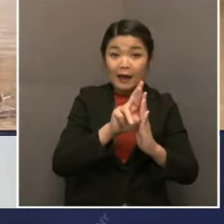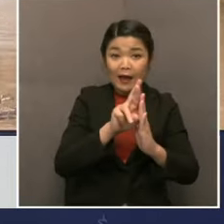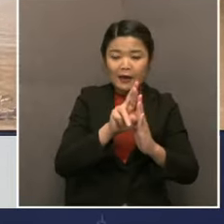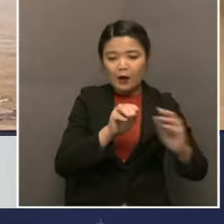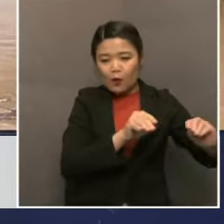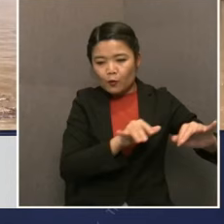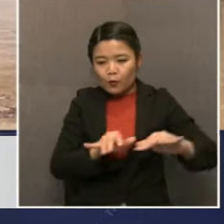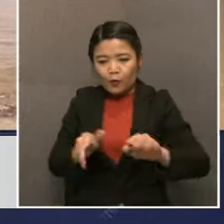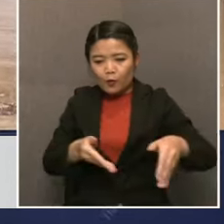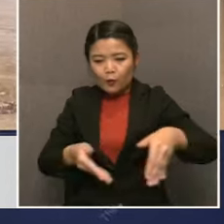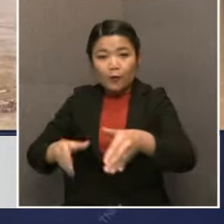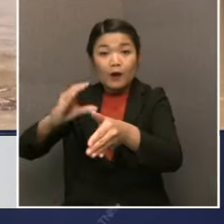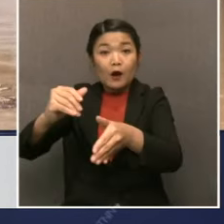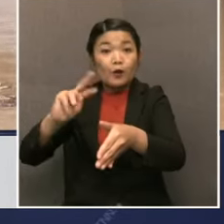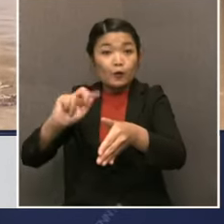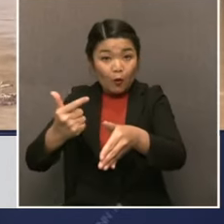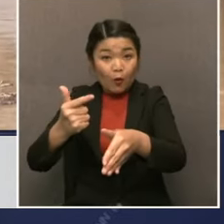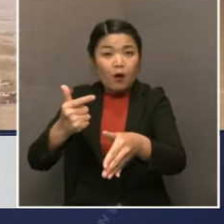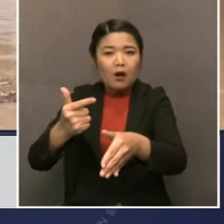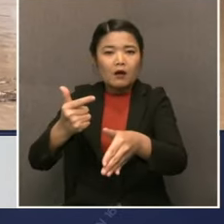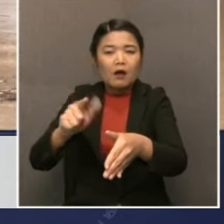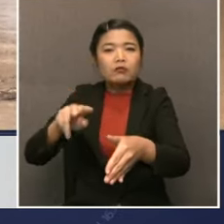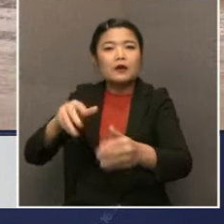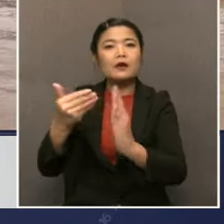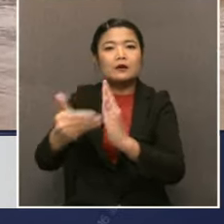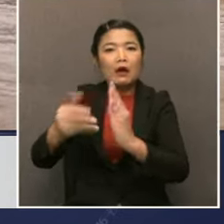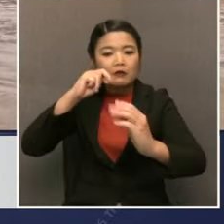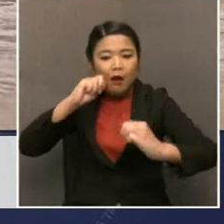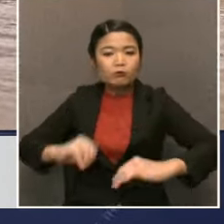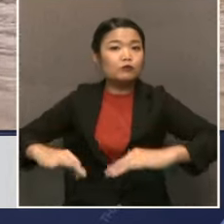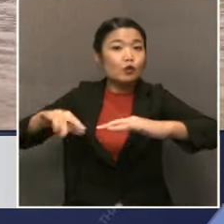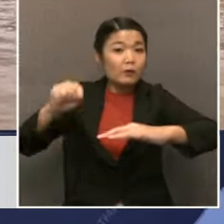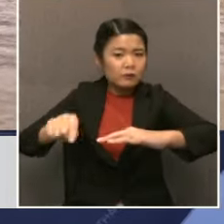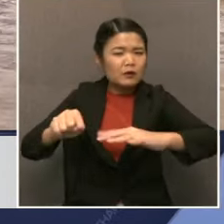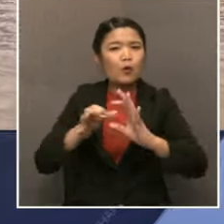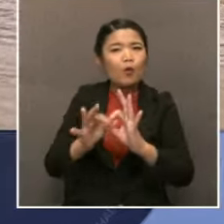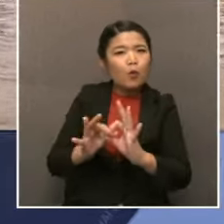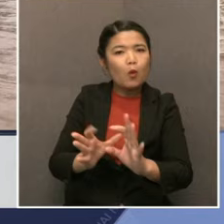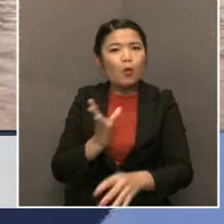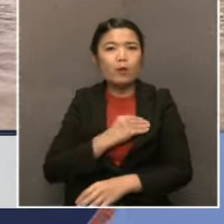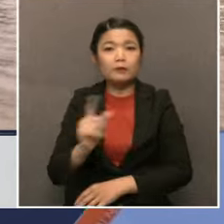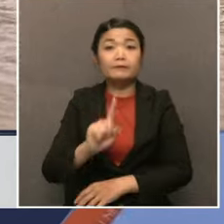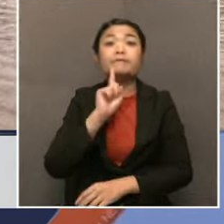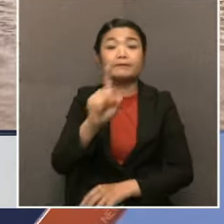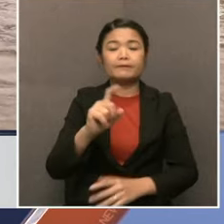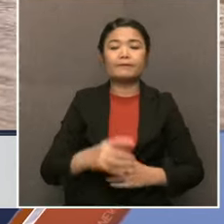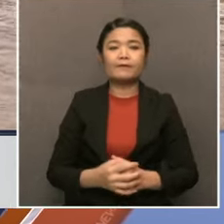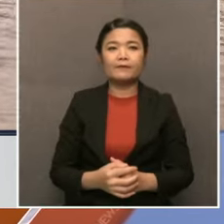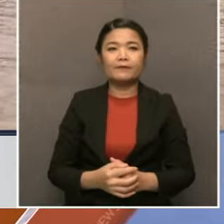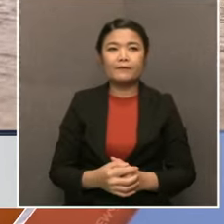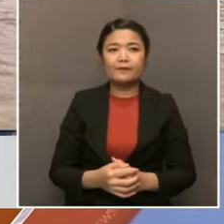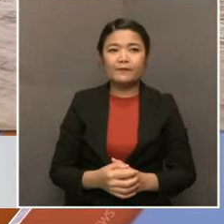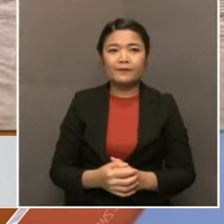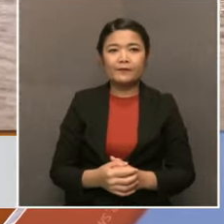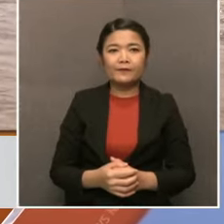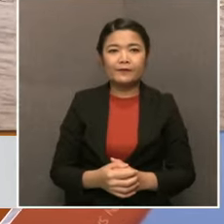อนนี้มีผลกระทบเกิดขึ้นกัจ laughter ในพื้นที่ผ่ายอศารตอนนี้ị'?นาการหน้ SER you.จริ แล้วส่ว